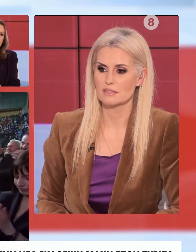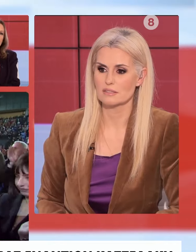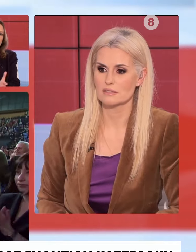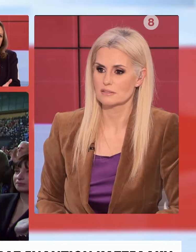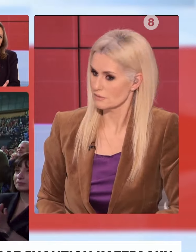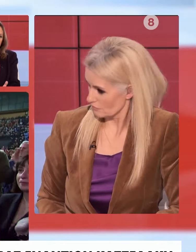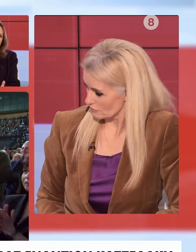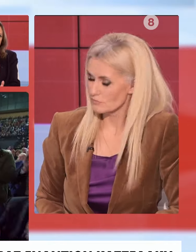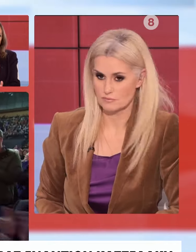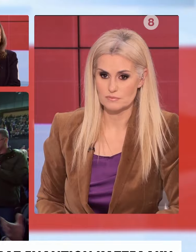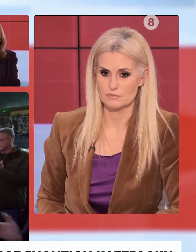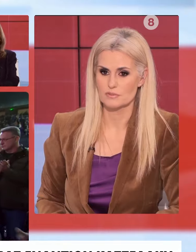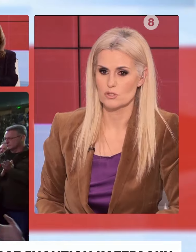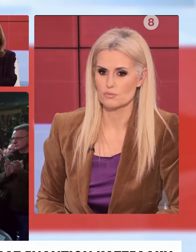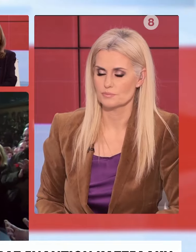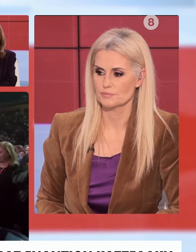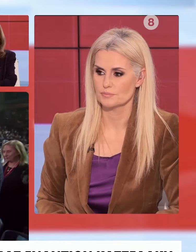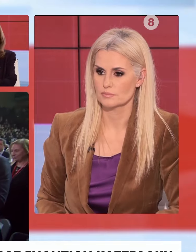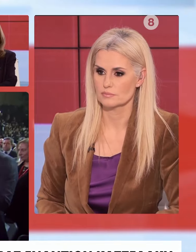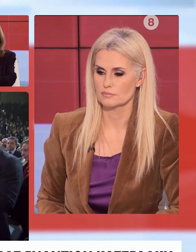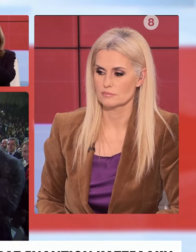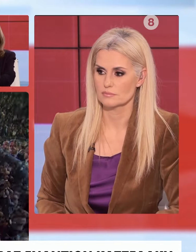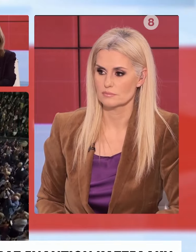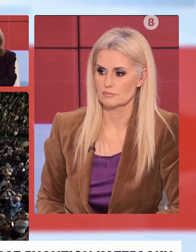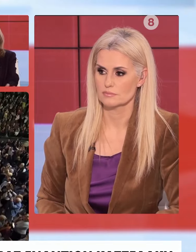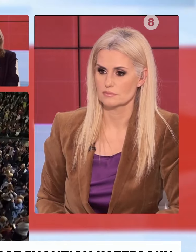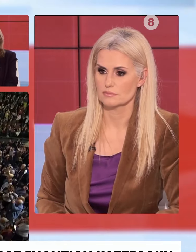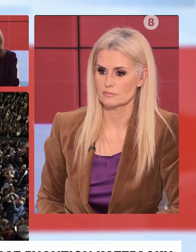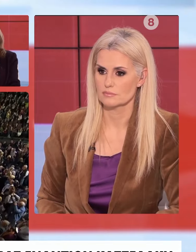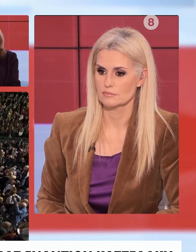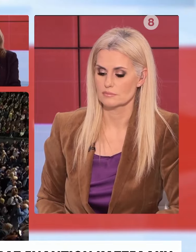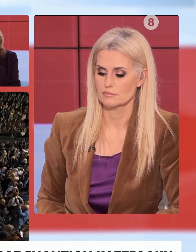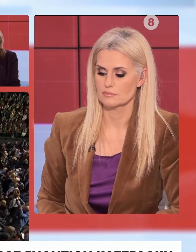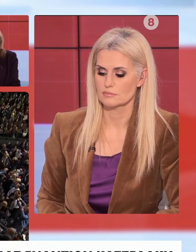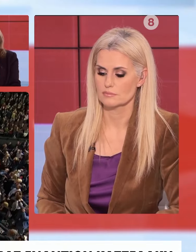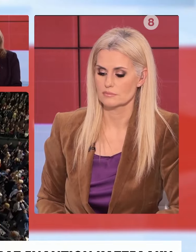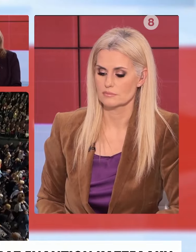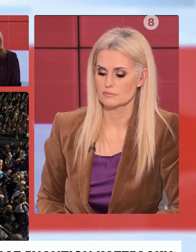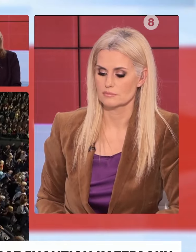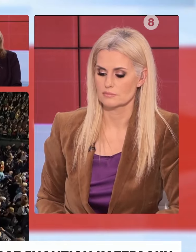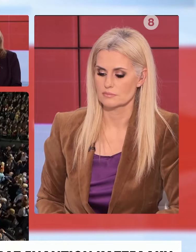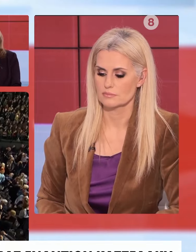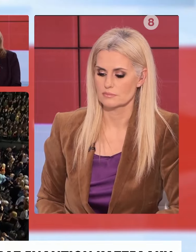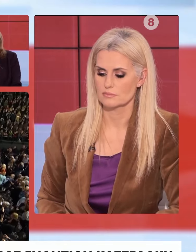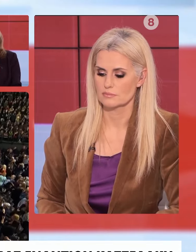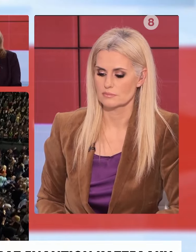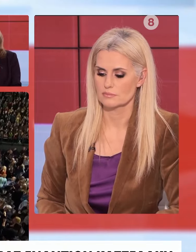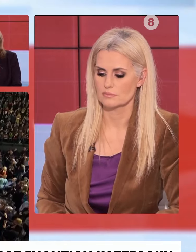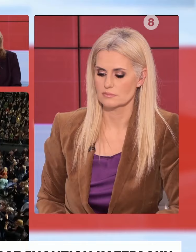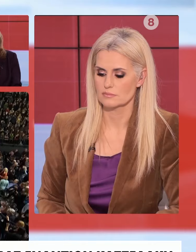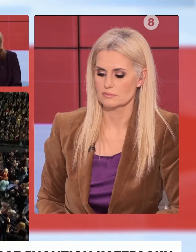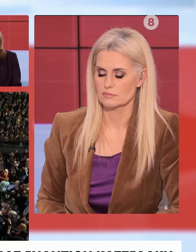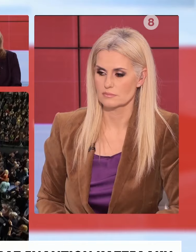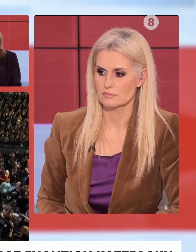θα ήταν να είναι δύο υποψήφοι. Δηλαδή, η αντιπαράθεση να είναι ανάμεσα σε δύο, διότι έτσι μόνο μπορούν να